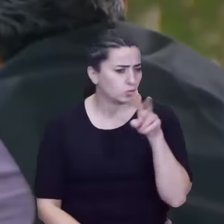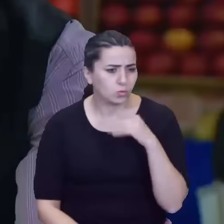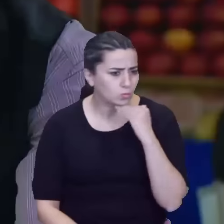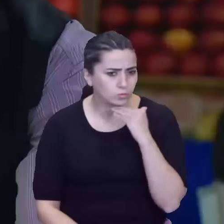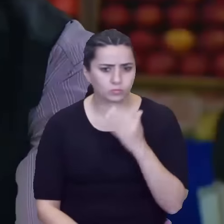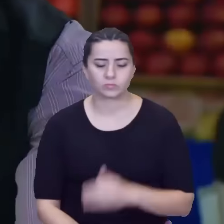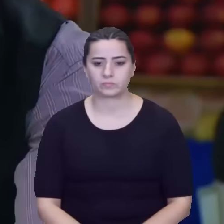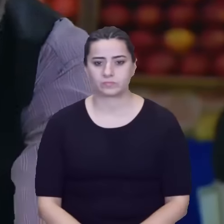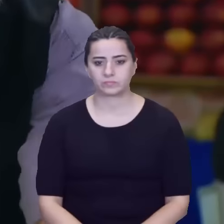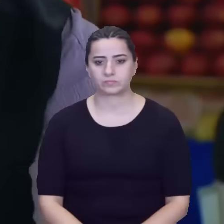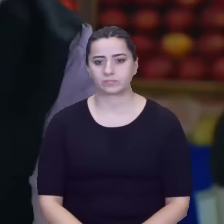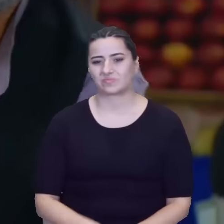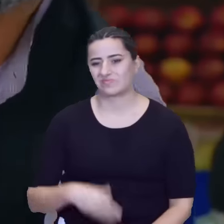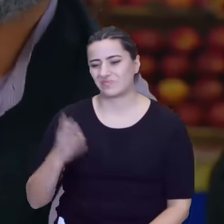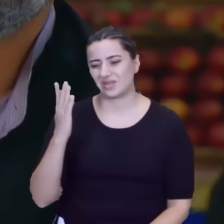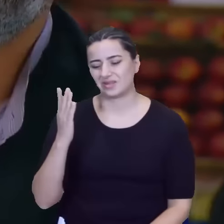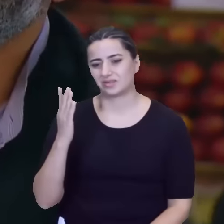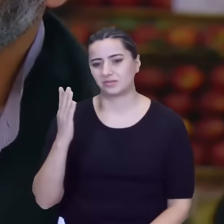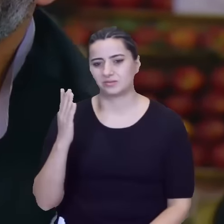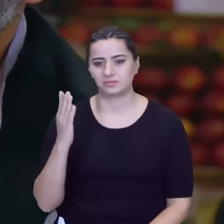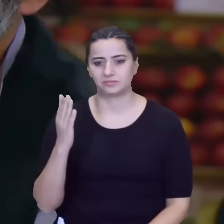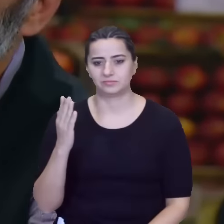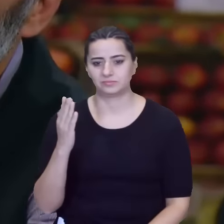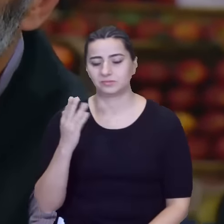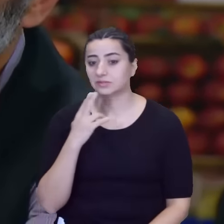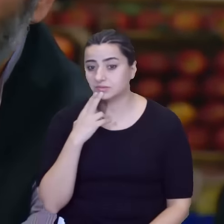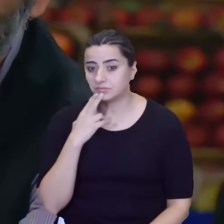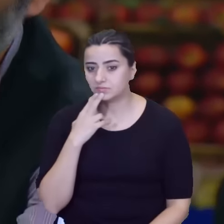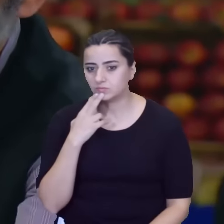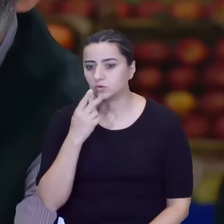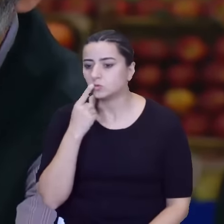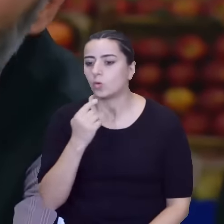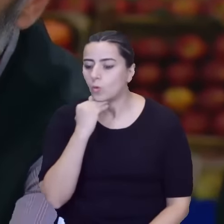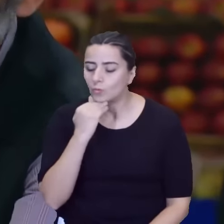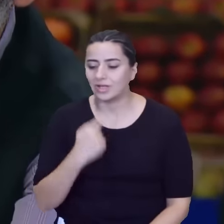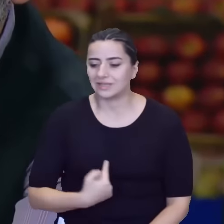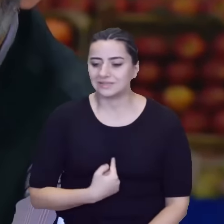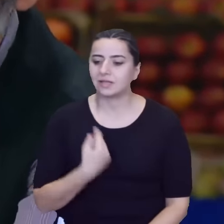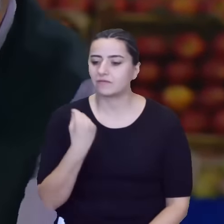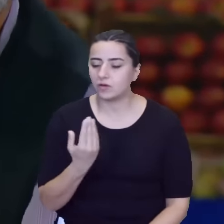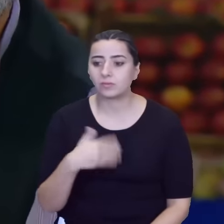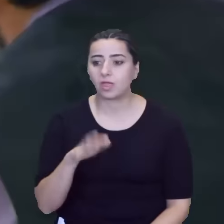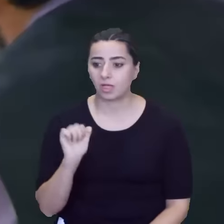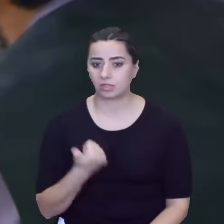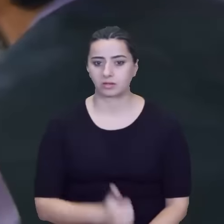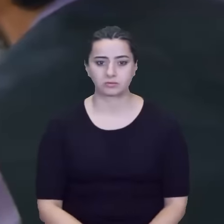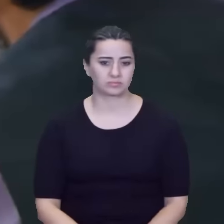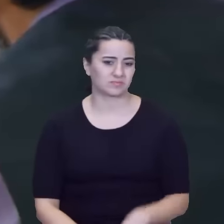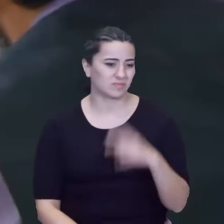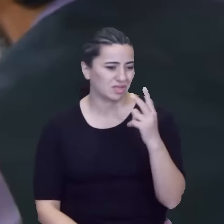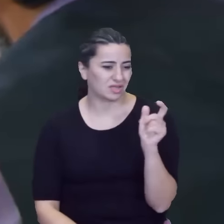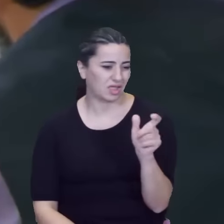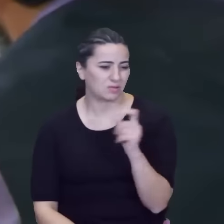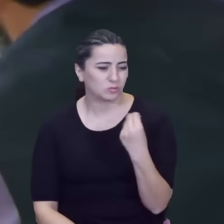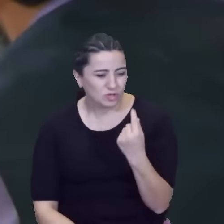Okuyamıyor. Allah Allah. Ya kızım, ya işte söyleyemiyorum, hissettiriyorum ya, daha kıymetli. Ya iki